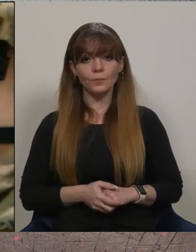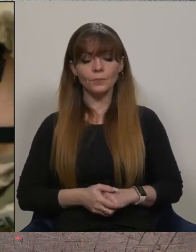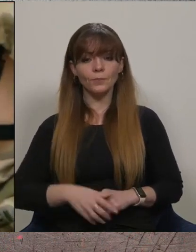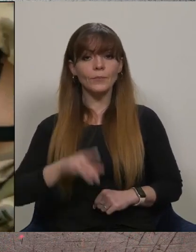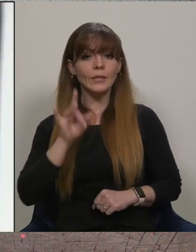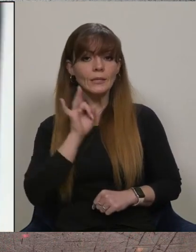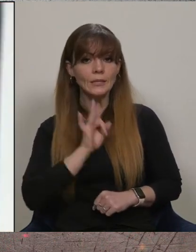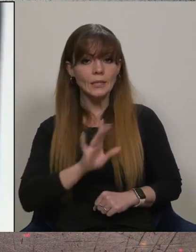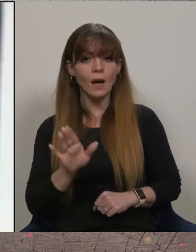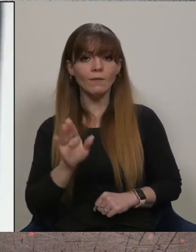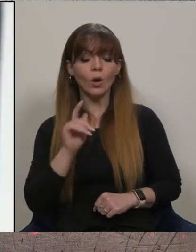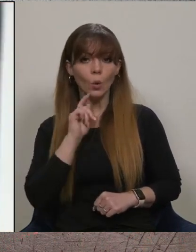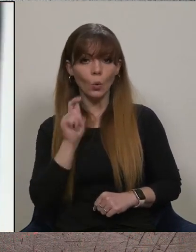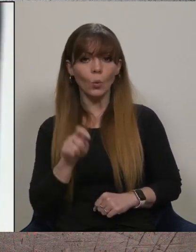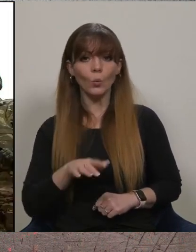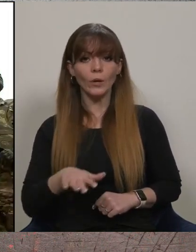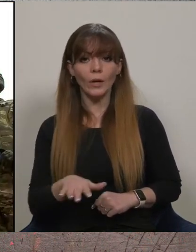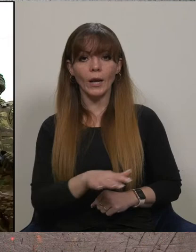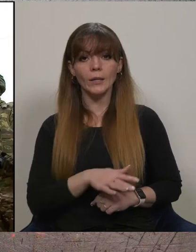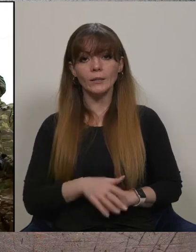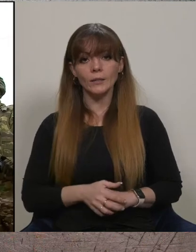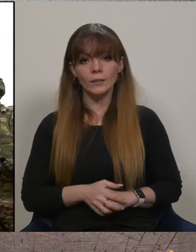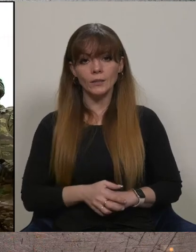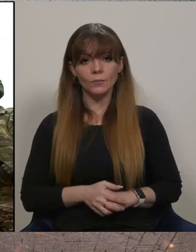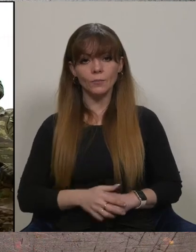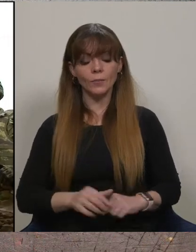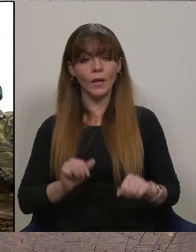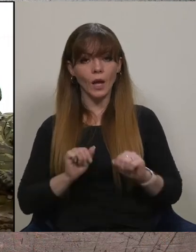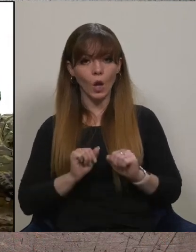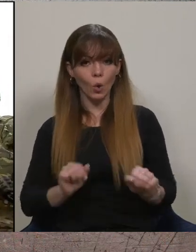Слава Україні!